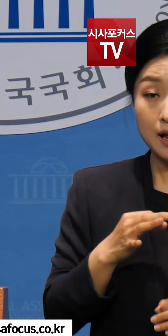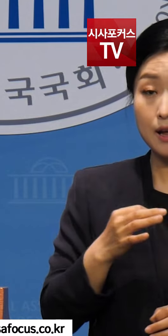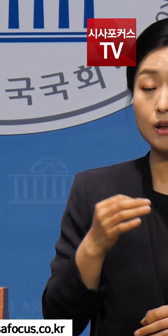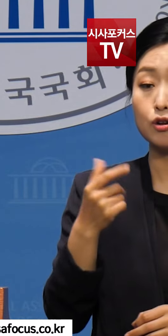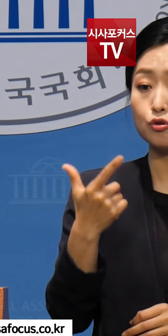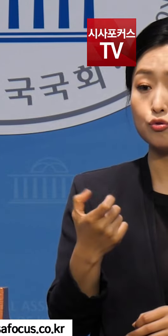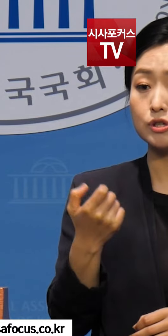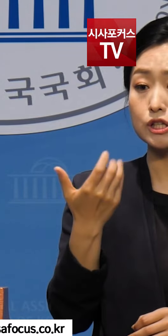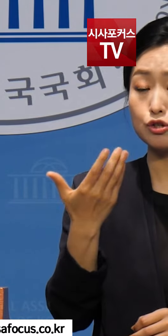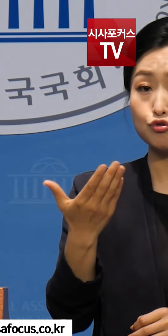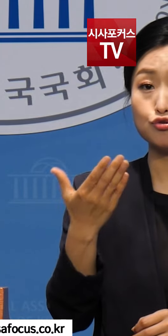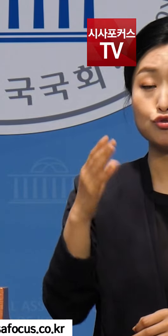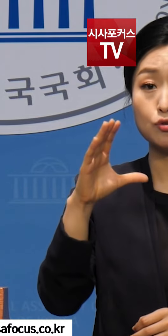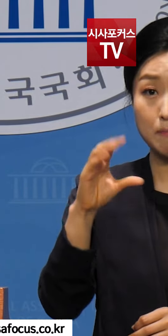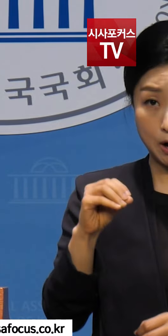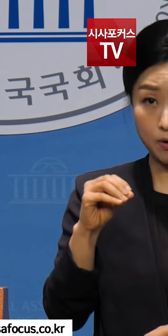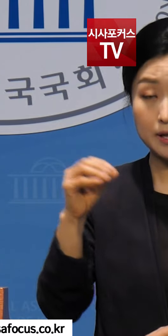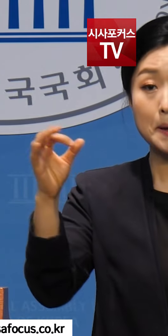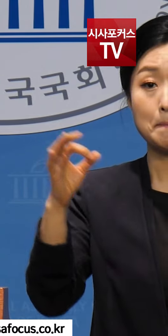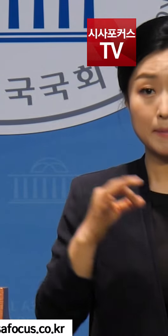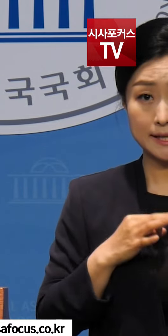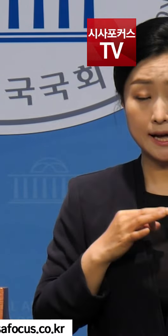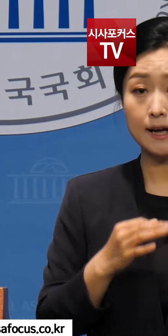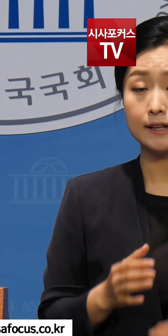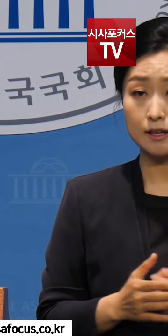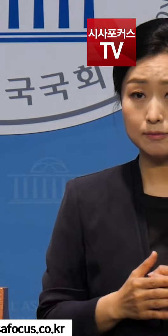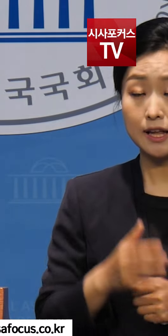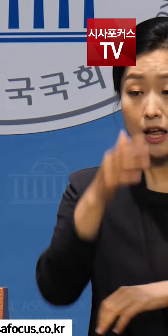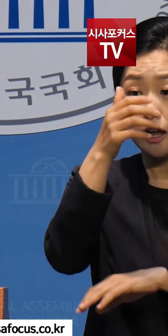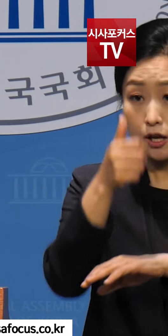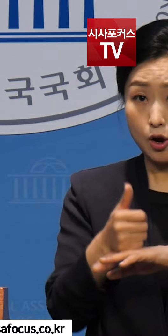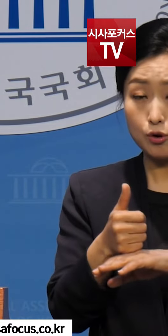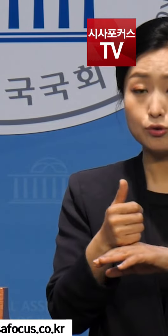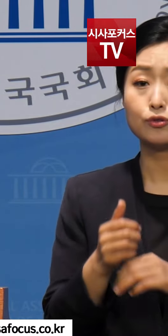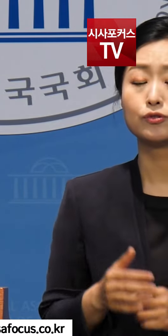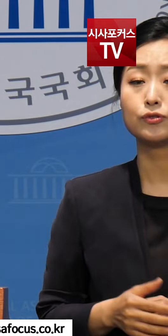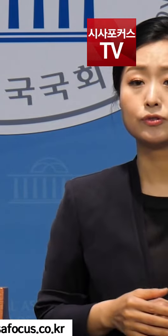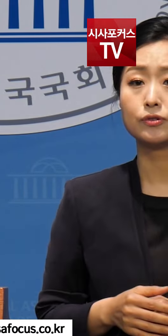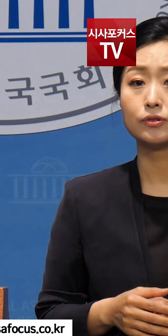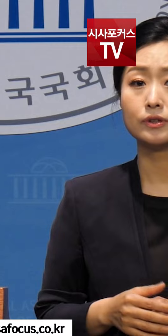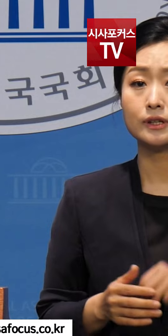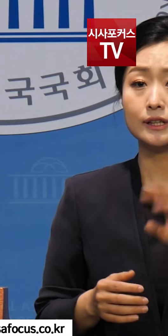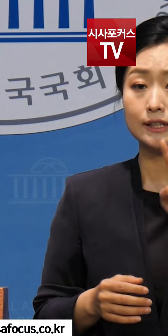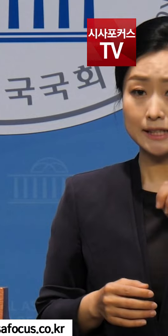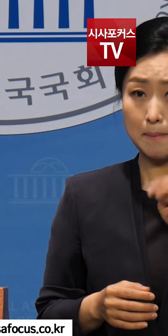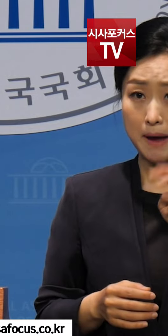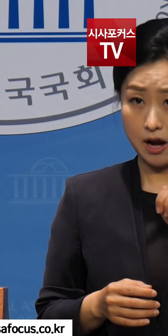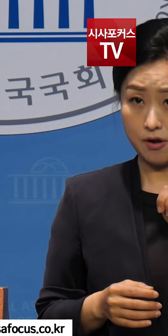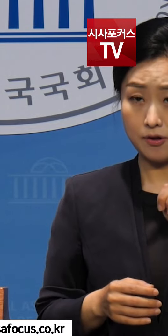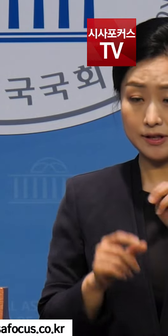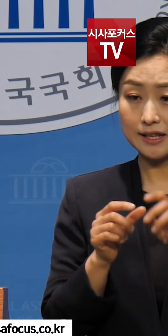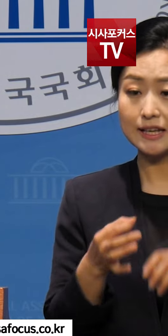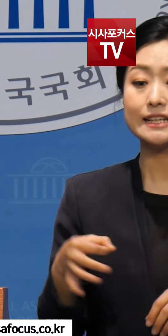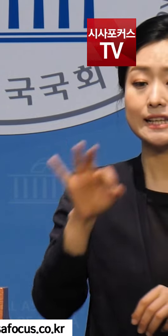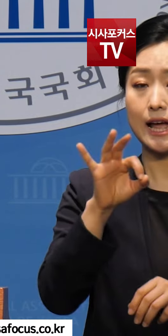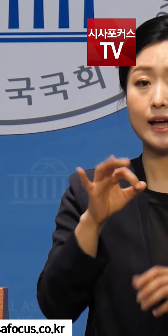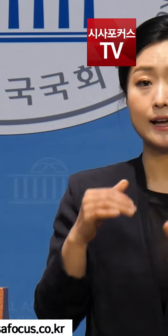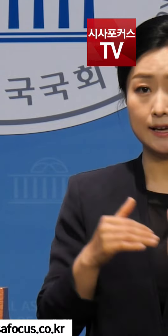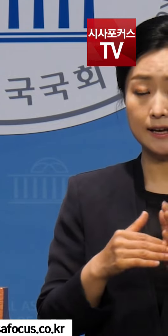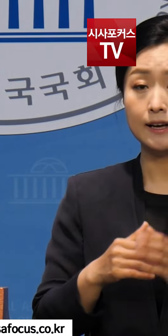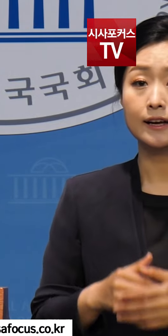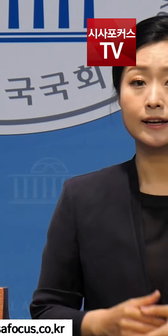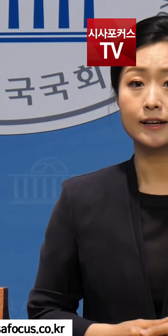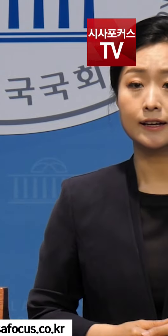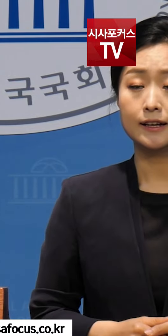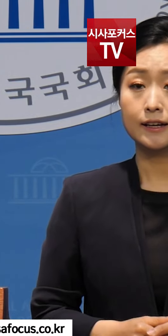69만 원 정도를 받게 되어 결론적으로 약 3만 원 정도에 인상되는 것에